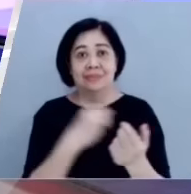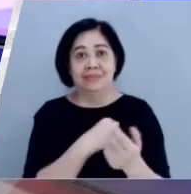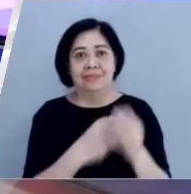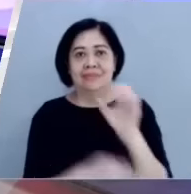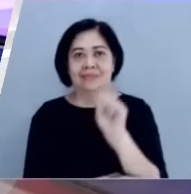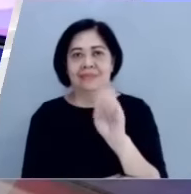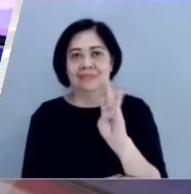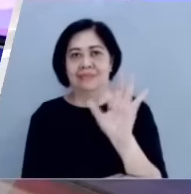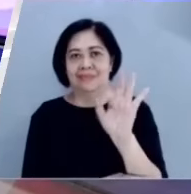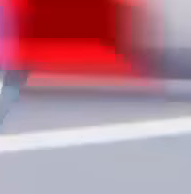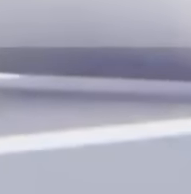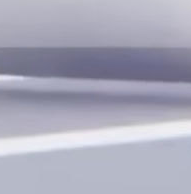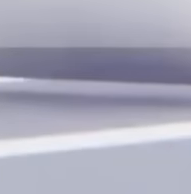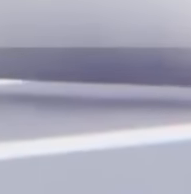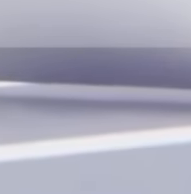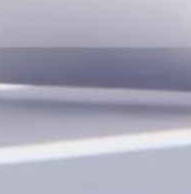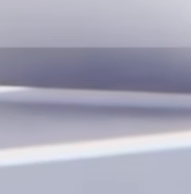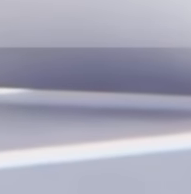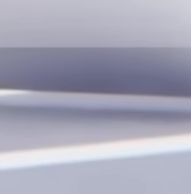narito ang aking